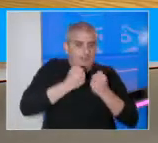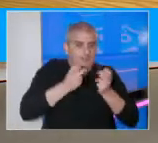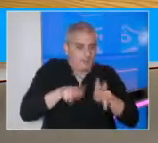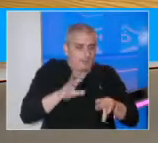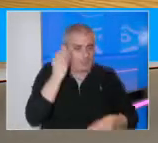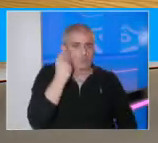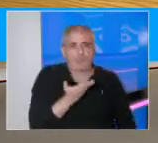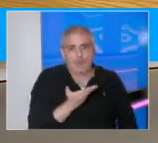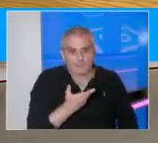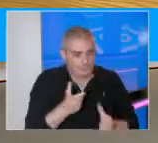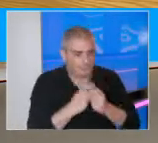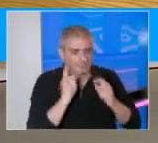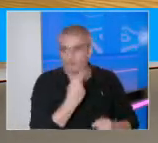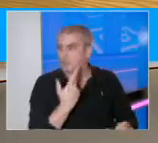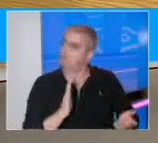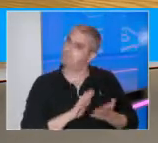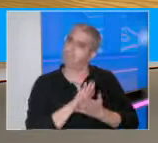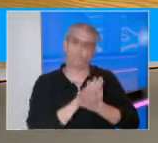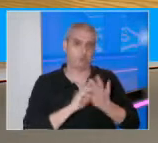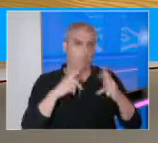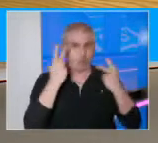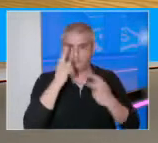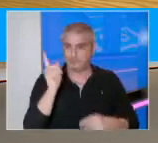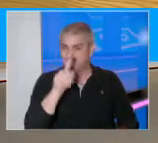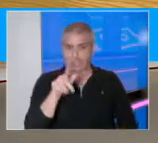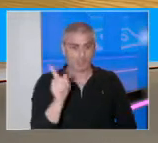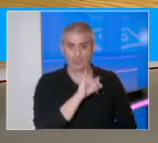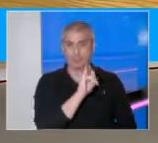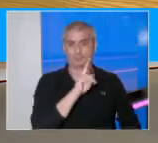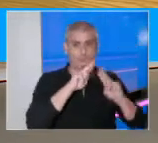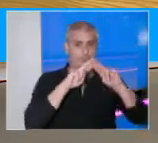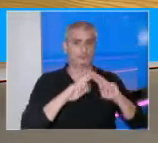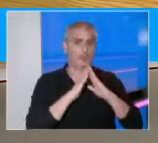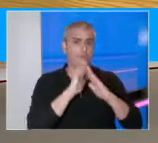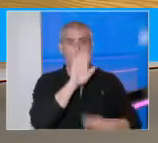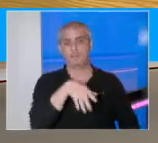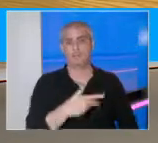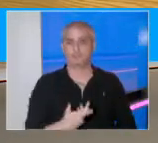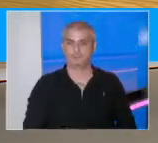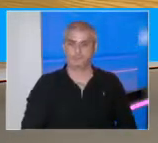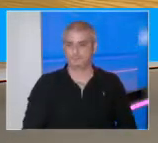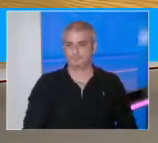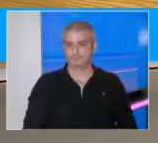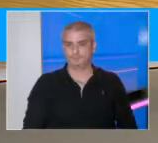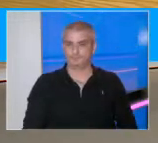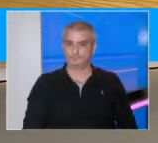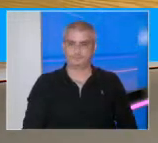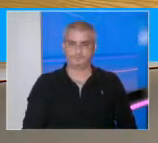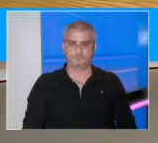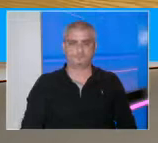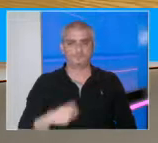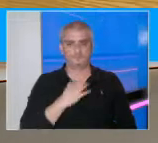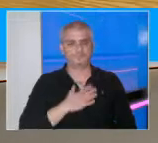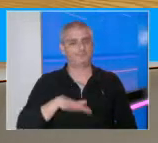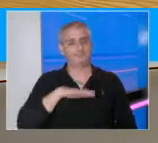של התלמידים במגזר הכללי, שם לא חוזרים, כיתות זין יוד יישארו עדיין בבתים. תראה, אני הייתי רוצה את הסביבה הקרובה שלי